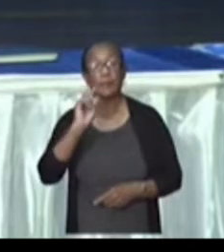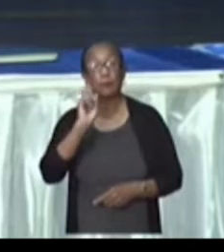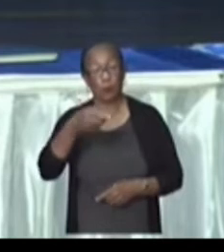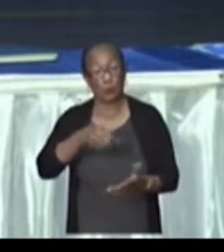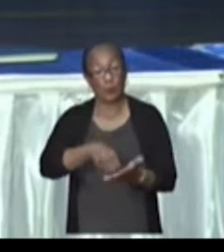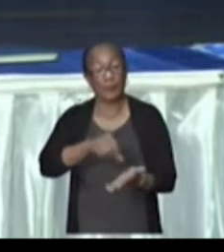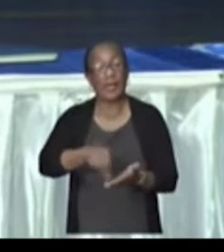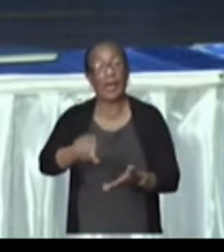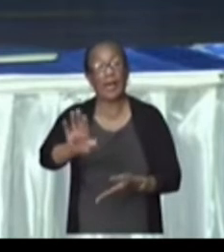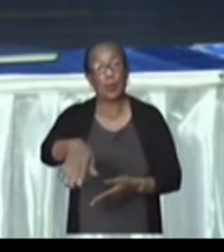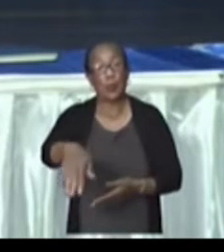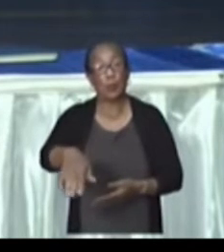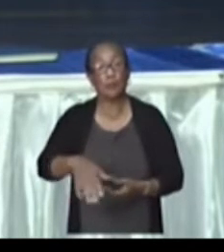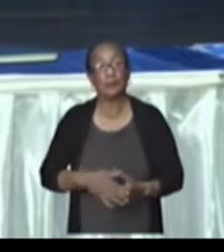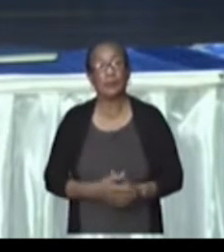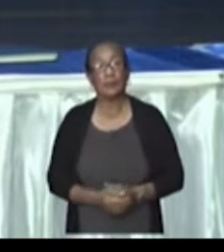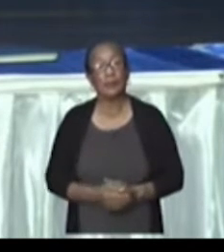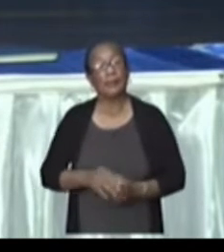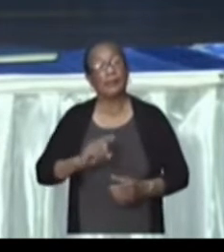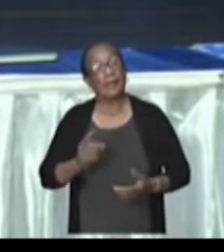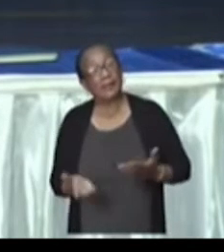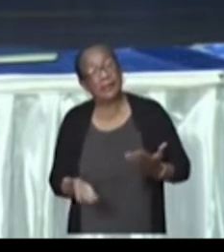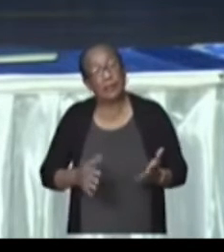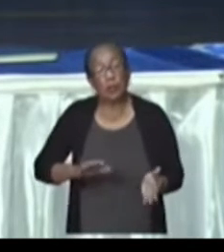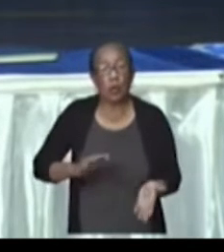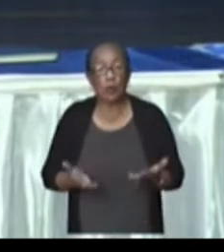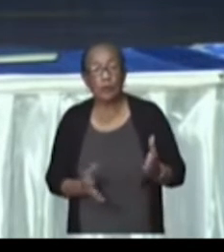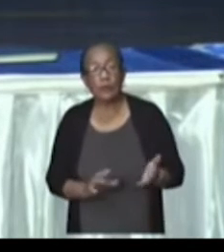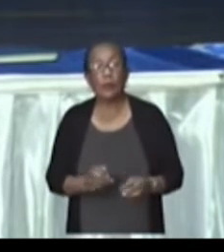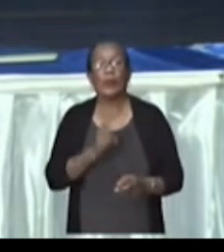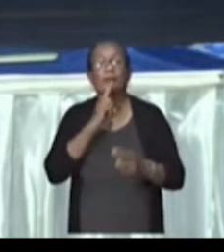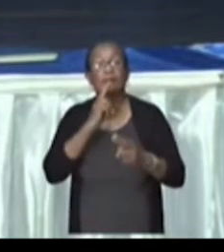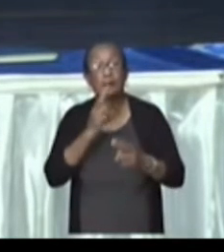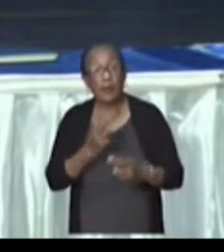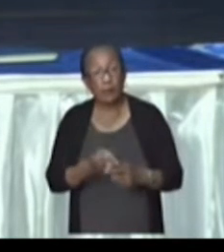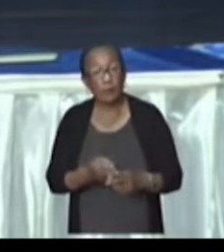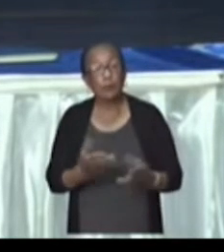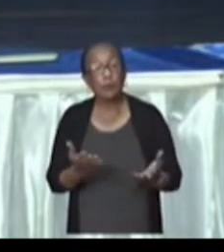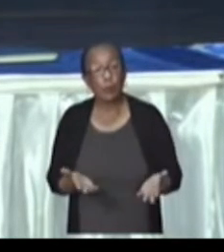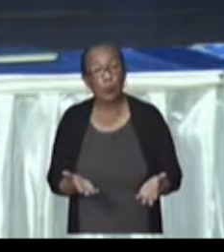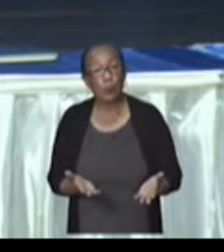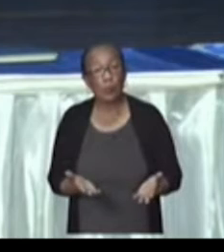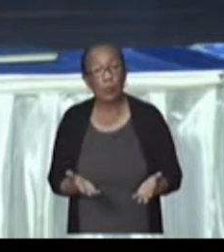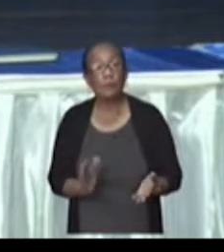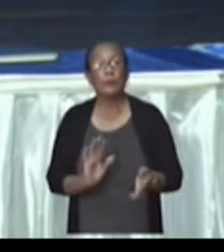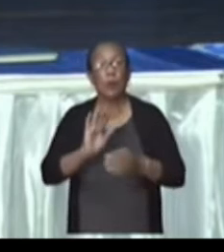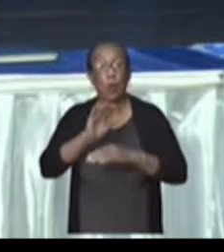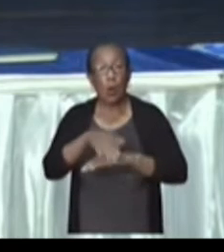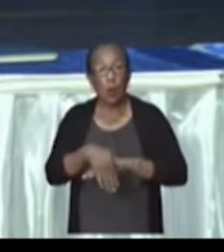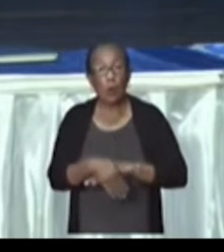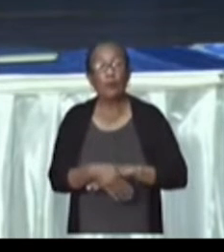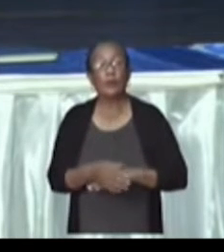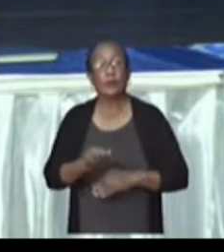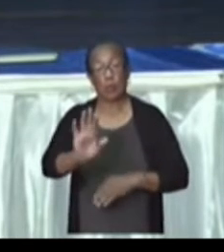Dat is de indicatie, of althans wat ik met u kan delen met betrekking tot de routes.